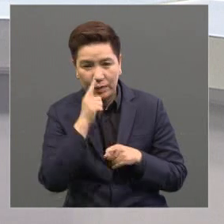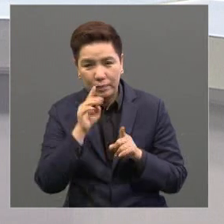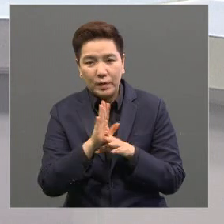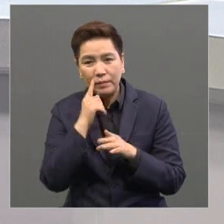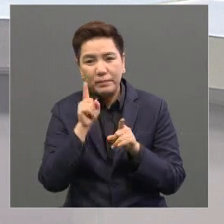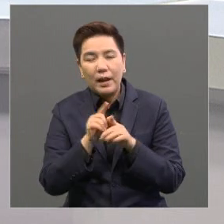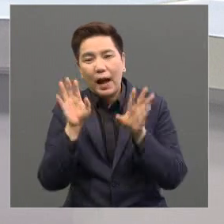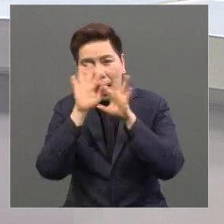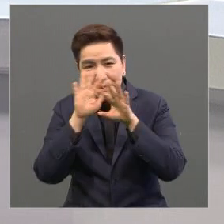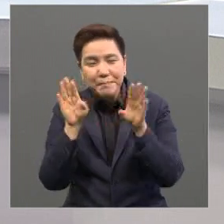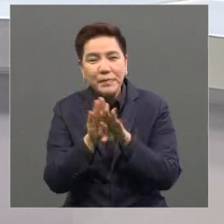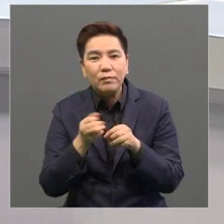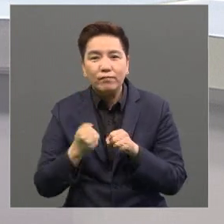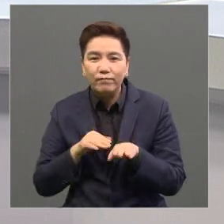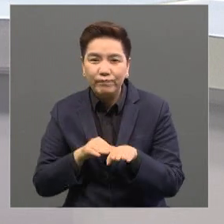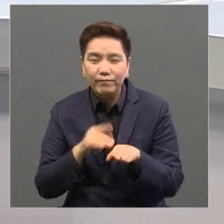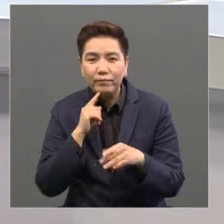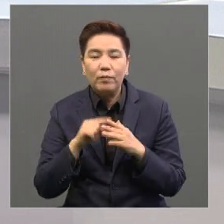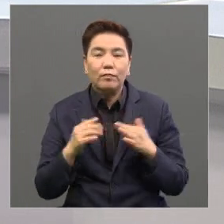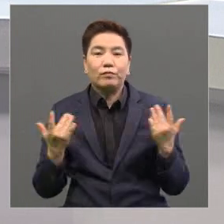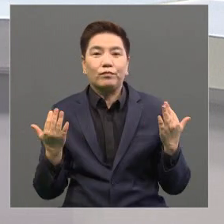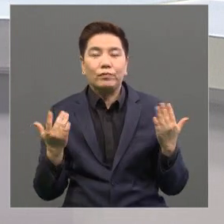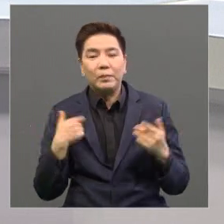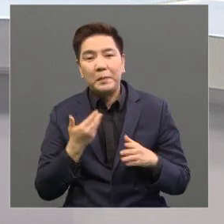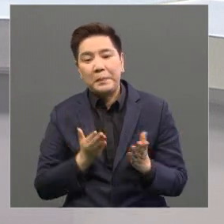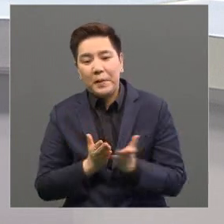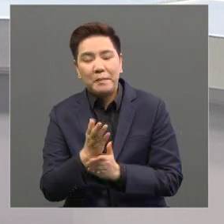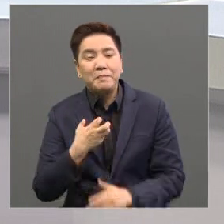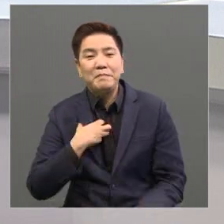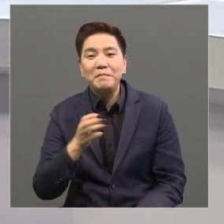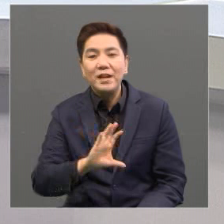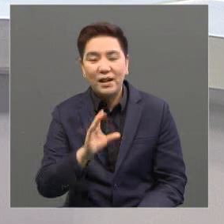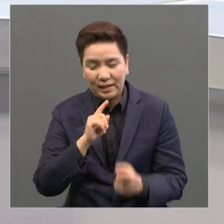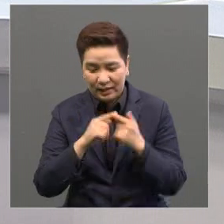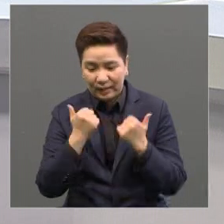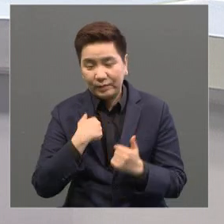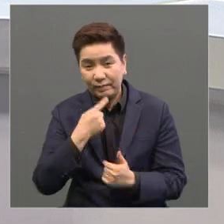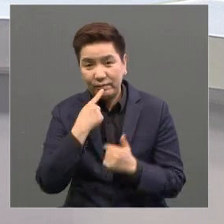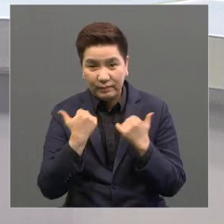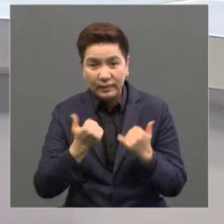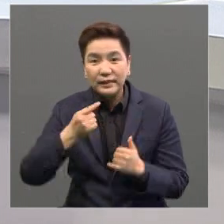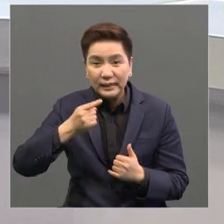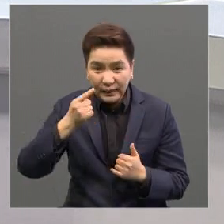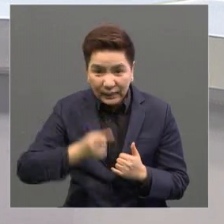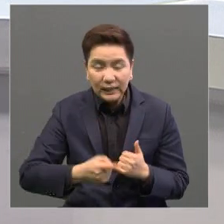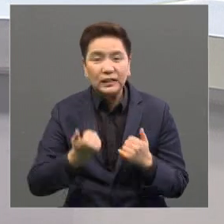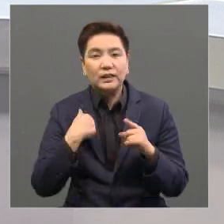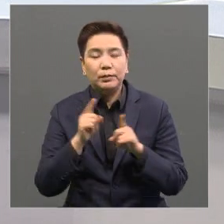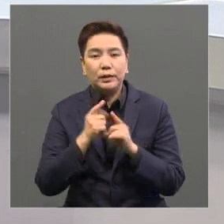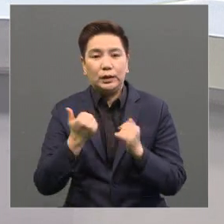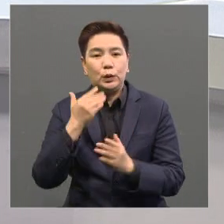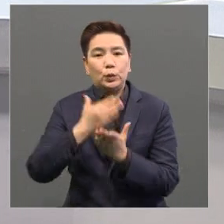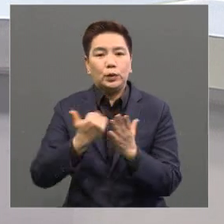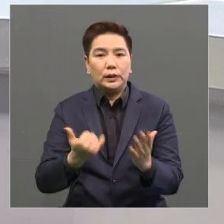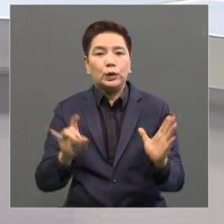ปิดก็เหมือนปิดไปโดยปริยายนะรถหลายๆคันก็ไม่อยากที่จะผ่านในที่จุดตรงใช่ค่ะแต่ถามว่าวันนี้จริงๆแล้วนี่นะคะจะเป็นวัน